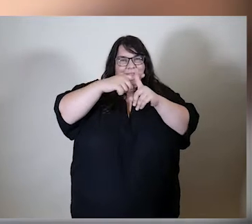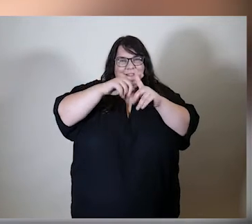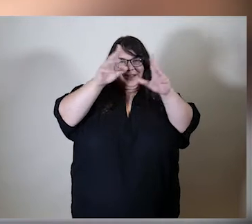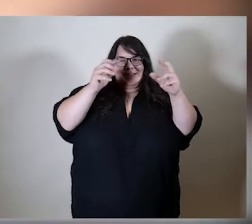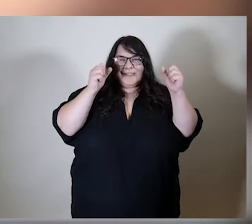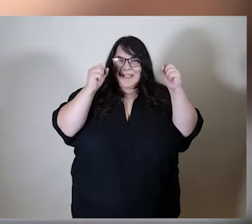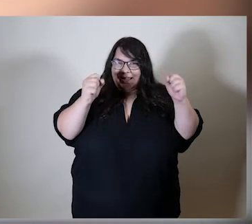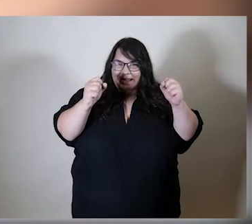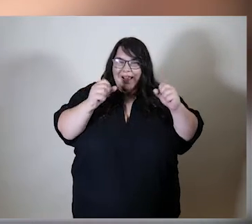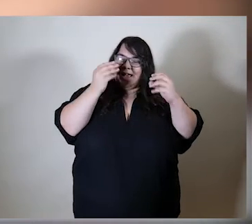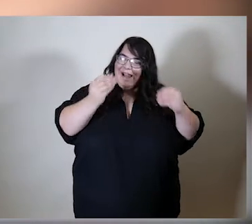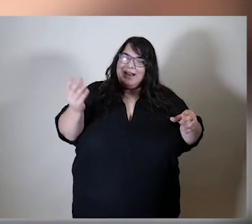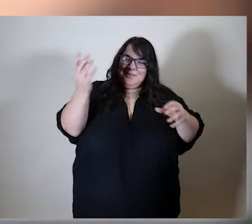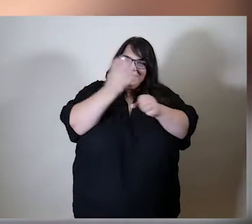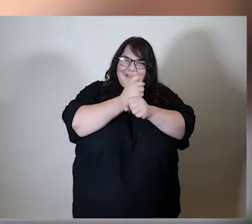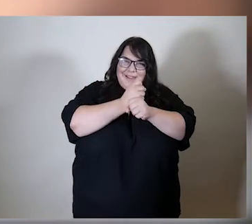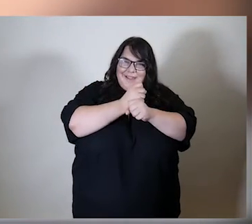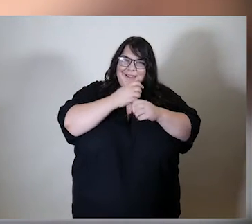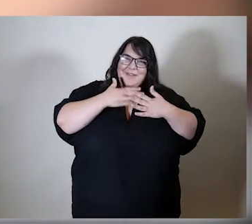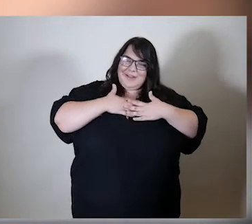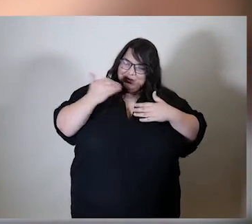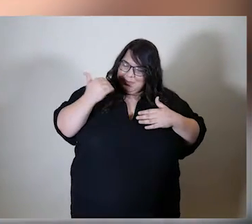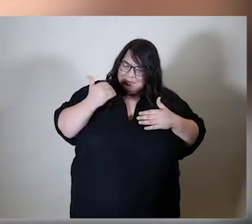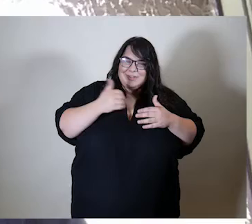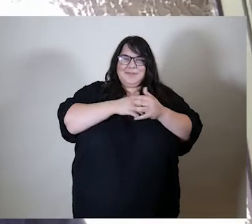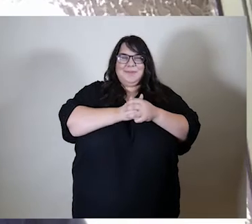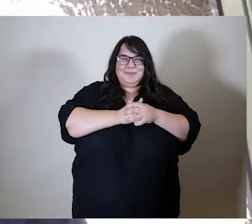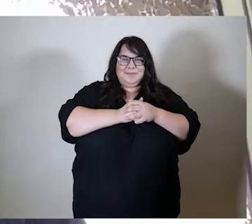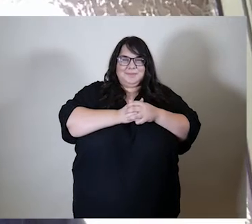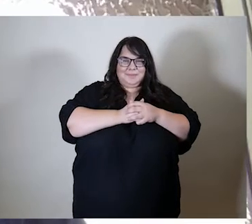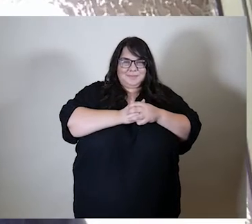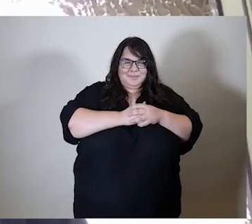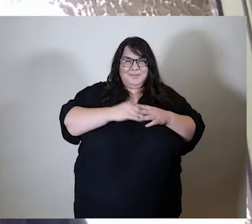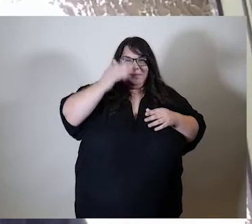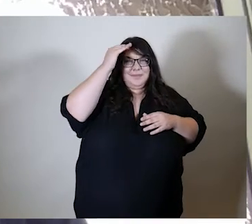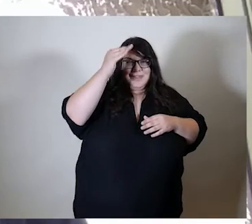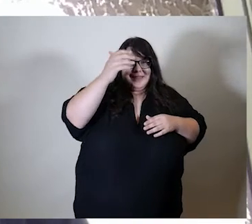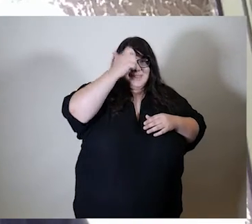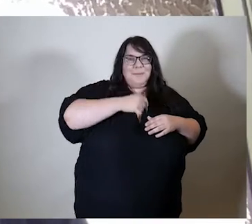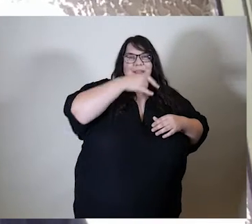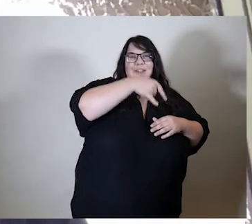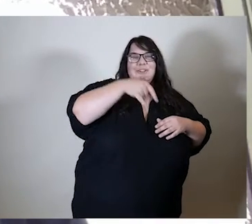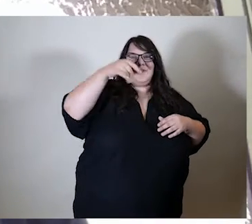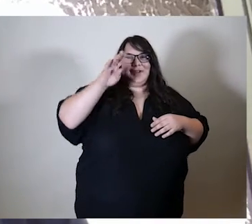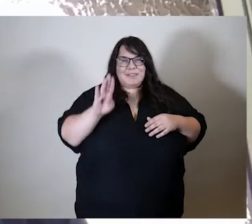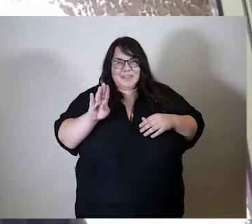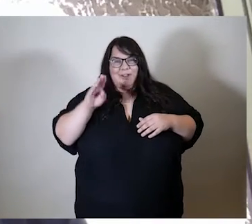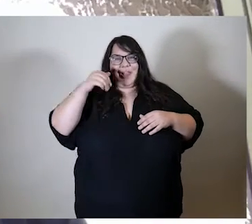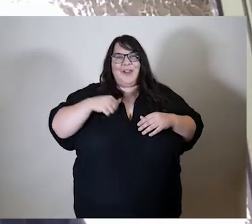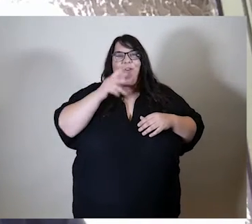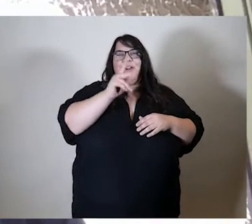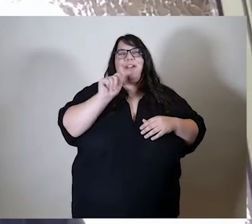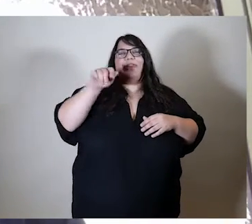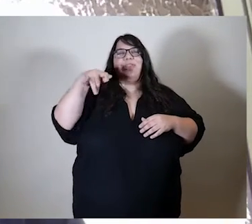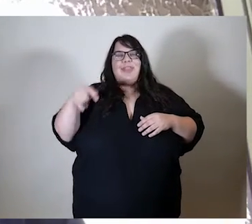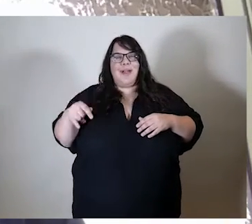Να είστε καλά, εύχομαι καλή επιτυχία και πάλι ευχαριστούμε για την πρόσκληση. Γεια σας. Λέγομαι Παναγιώτης Βασιλείου και εκπροσωπώντας το